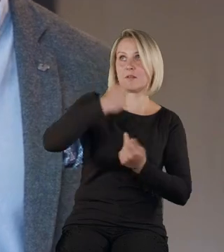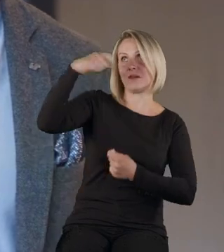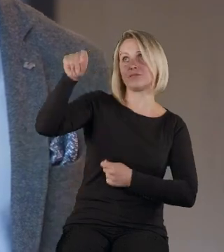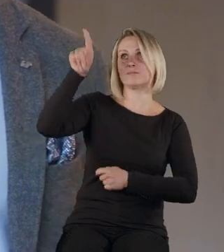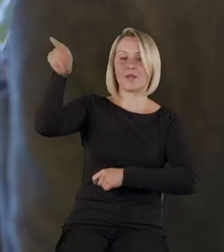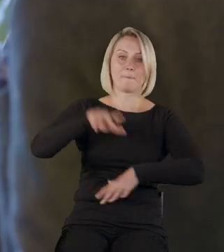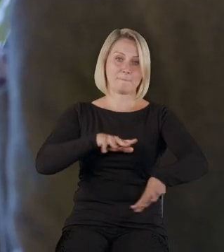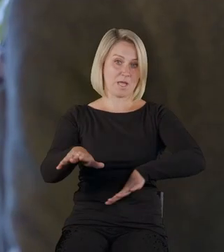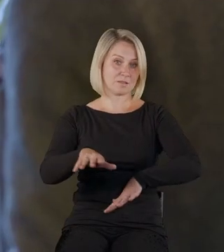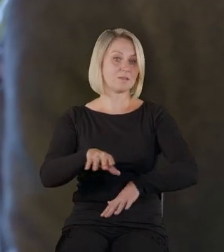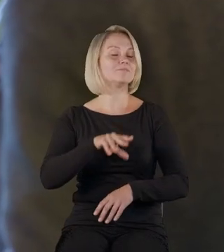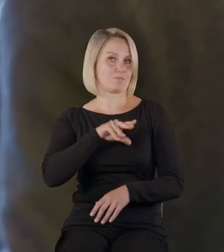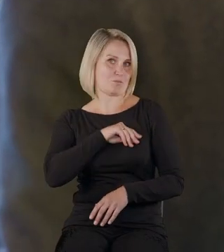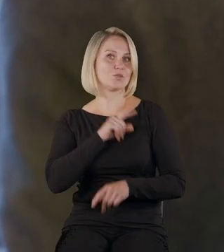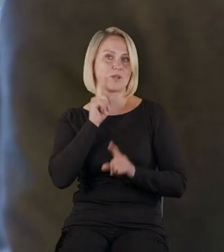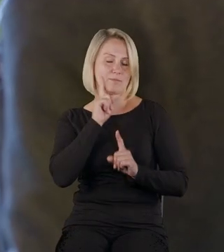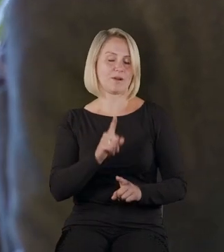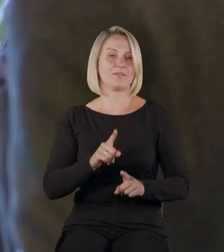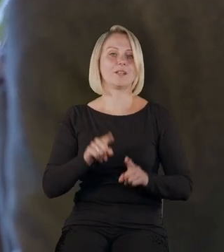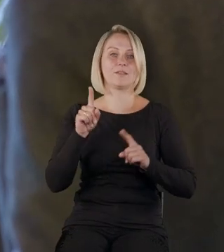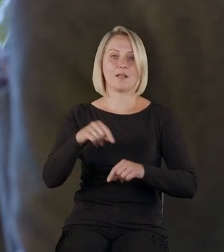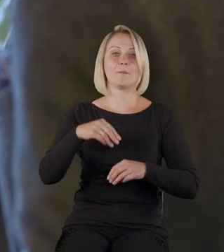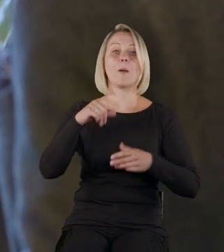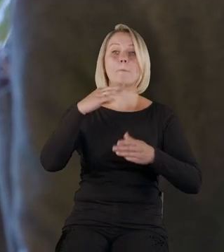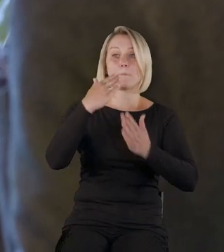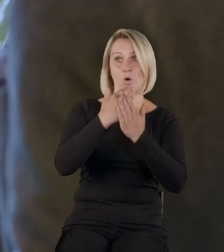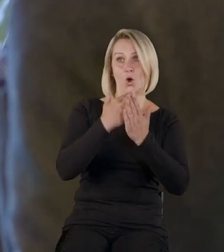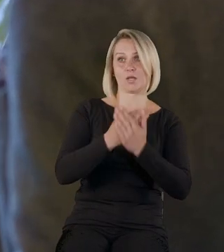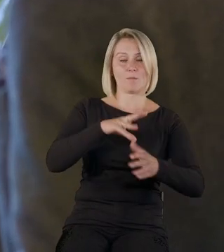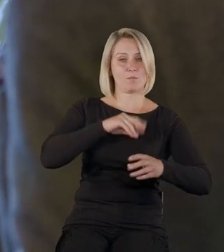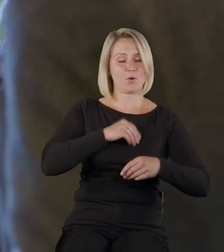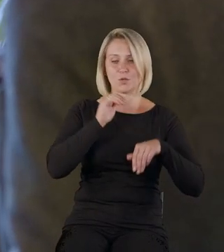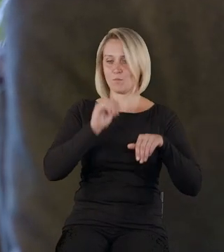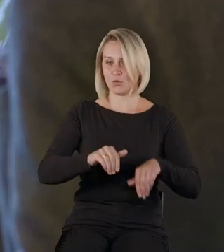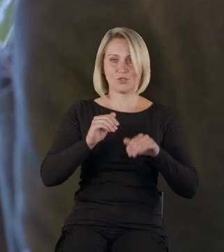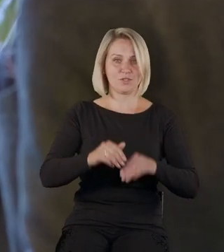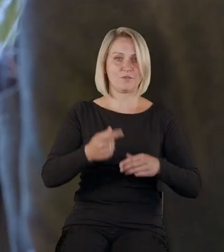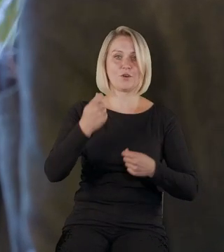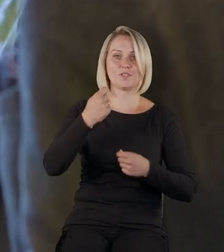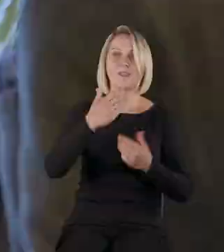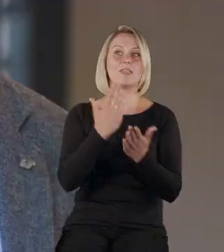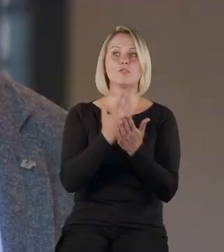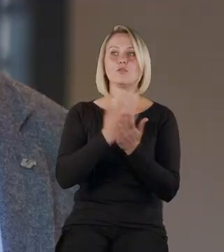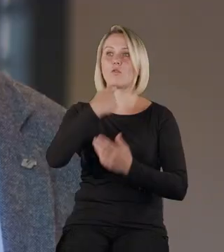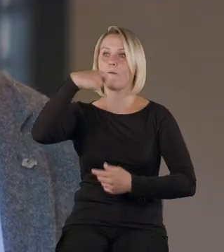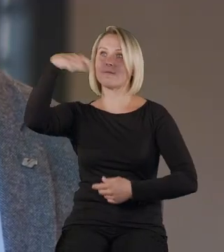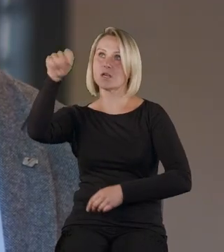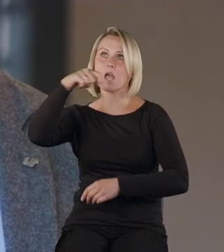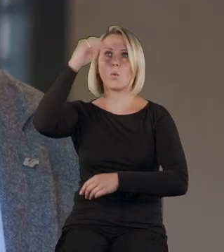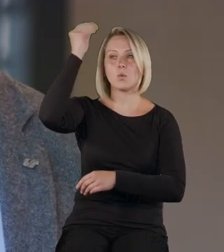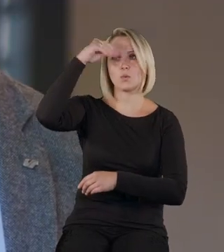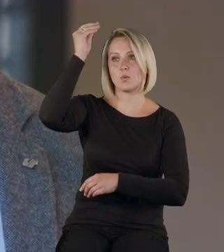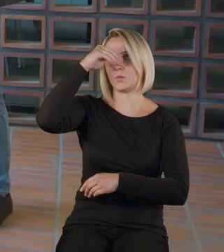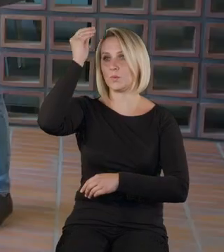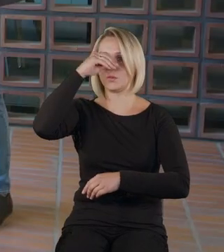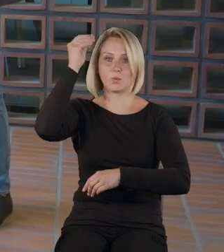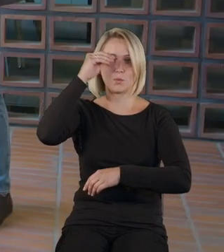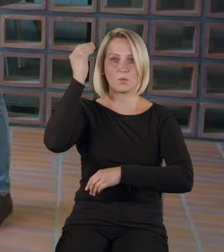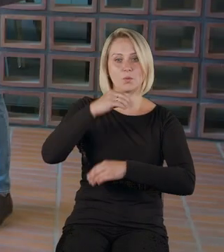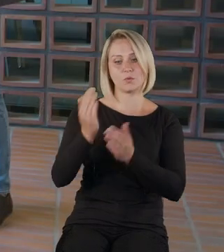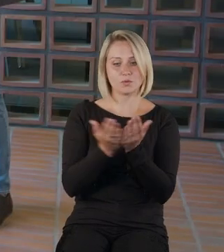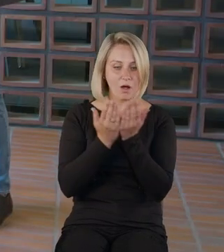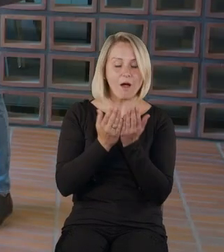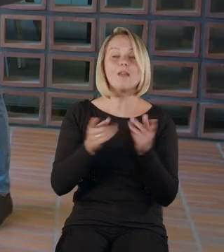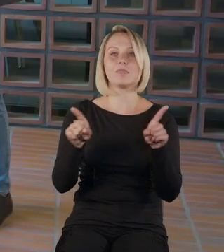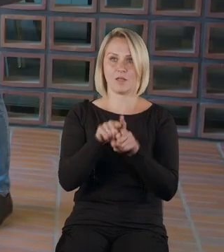może? Oczywiście. Program Erasmus+ daje studentom możliwość nie tylko wyjazdów na studia, ale także